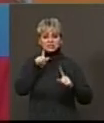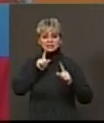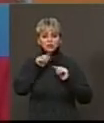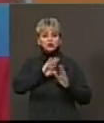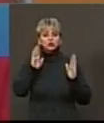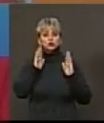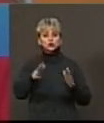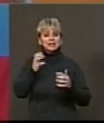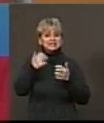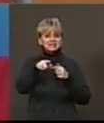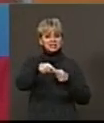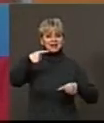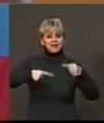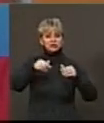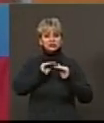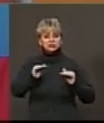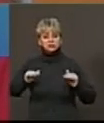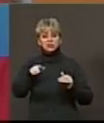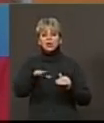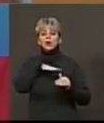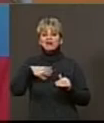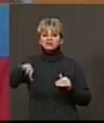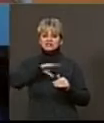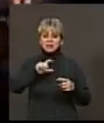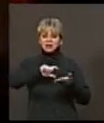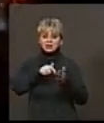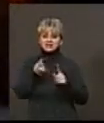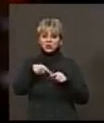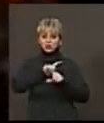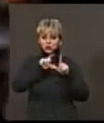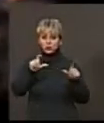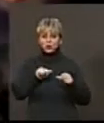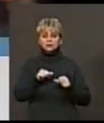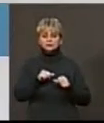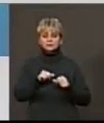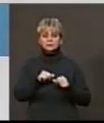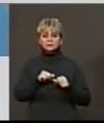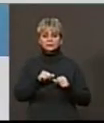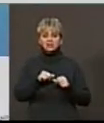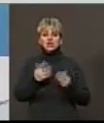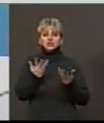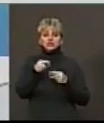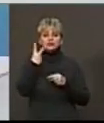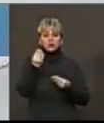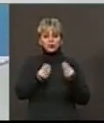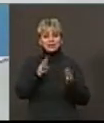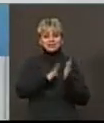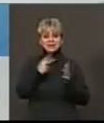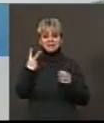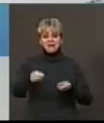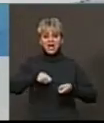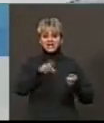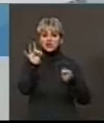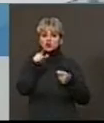не только среди конфликтовавших детей, но и во всех классах этой школы. Счет 2 матчей 9-2.